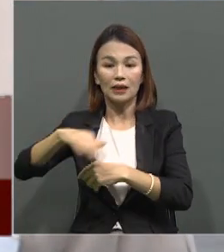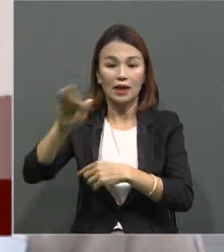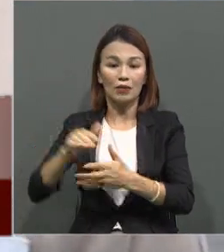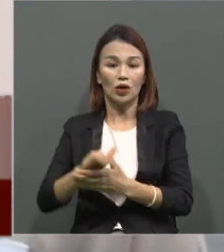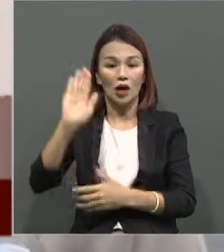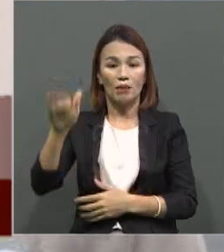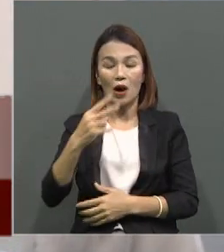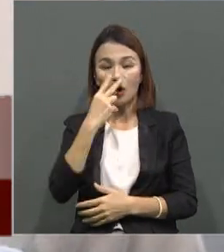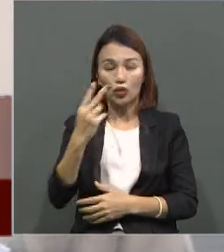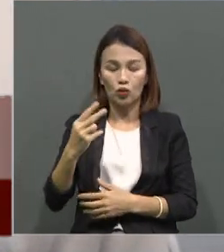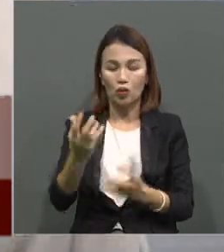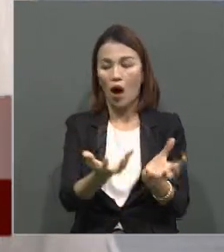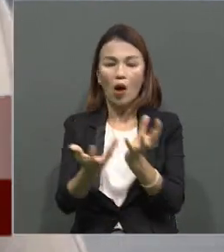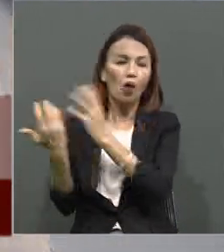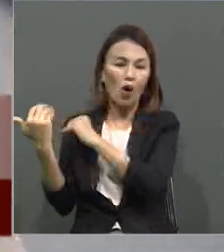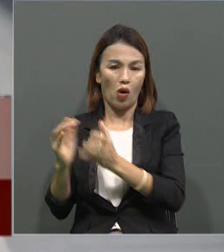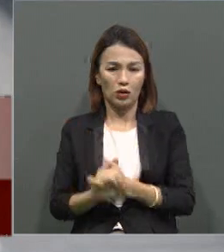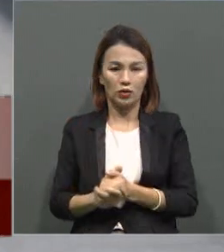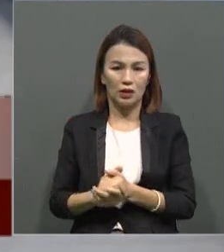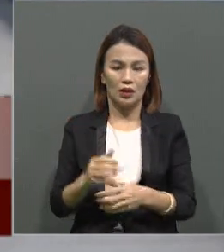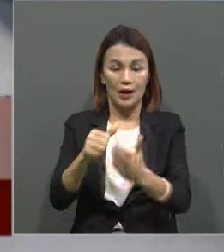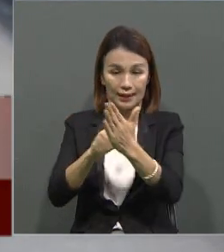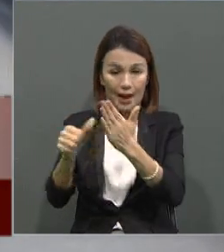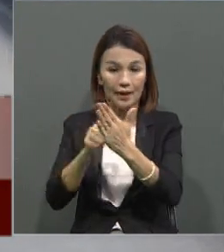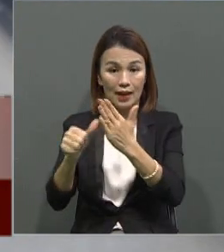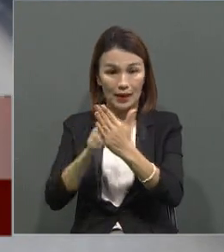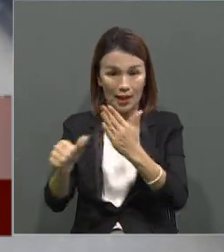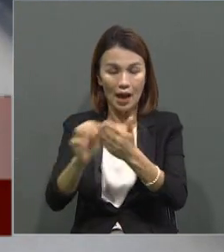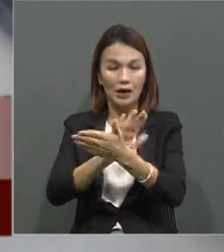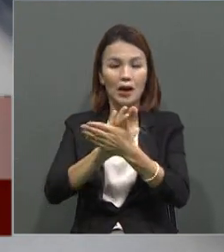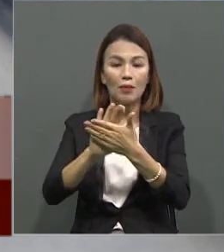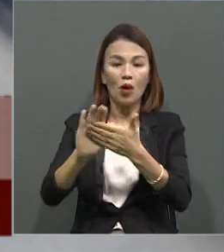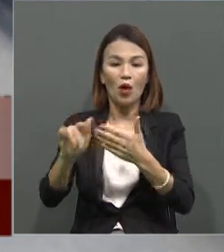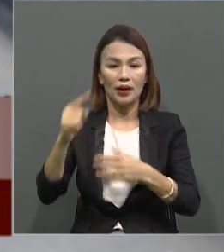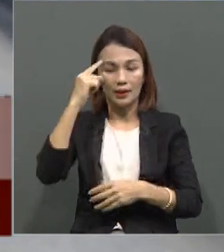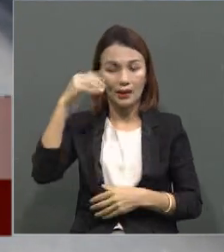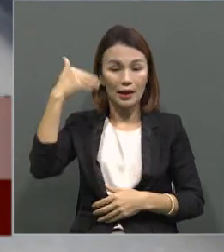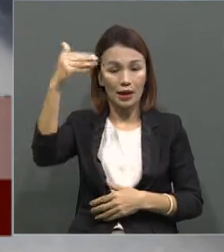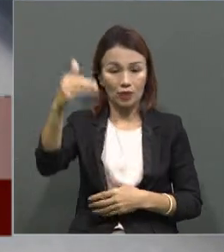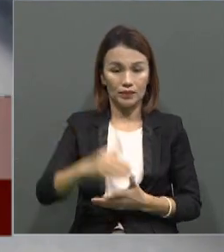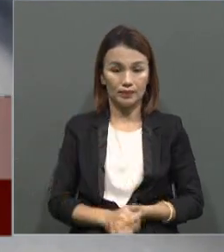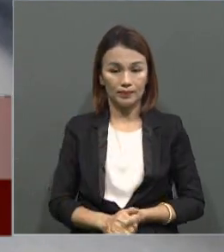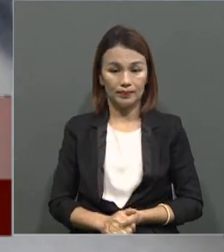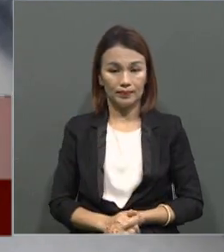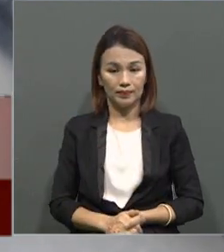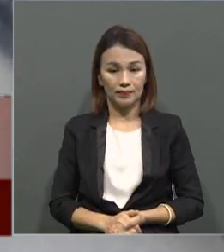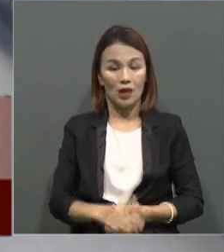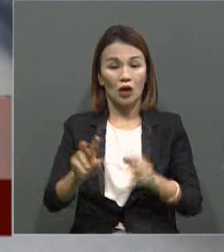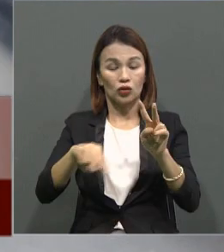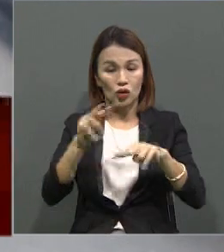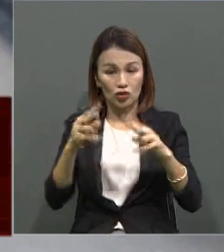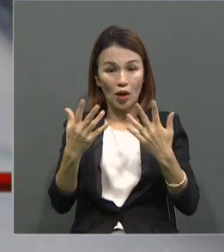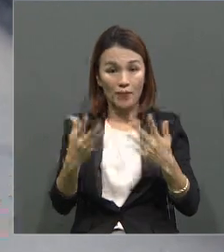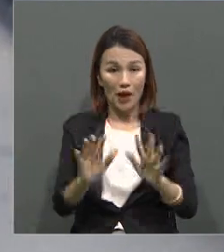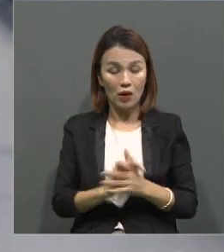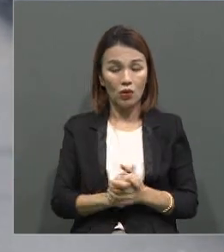เอาออกดีกว่าครับหรือไม่ให้มาดูเินอจารแก้ไขให้ึมาเรียบร้อยกว่านี้นะครับก็แเบื้องต้นก็มาตรวจสอบแล้วครับ